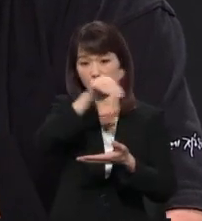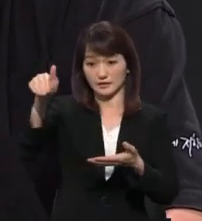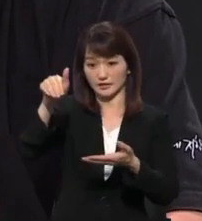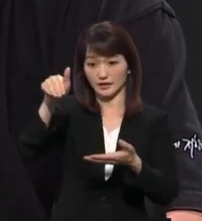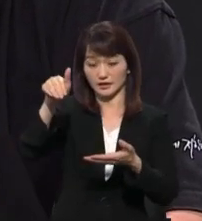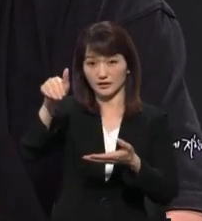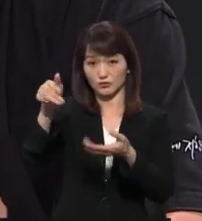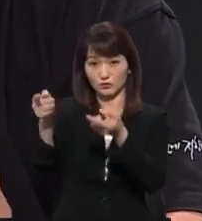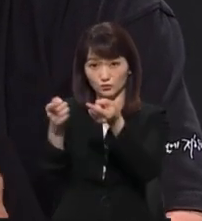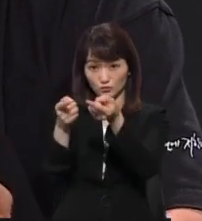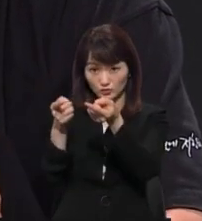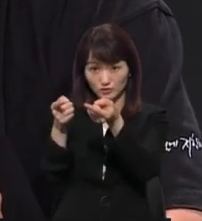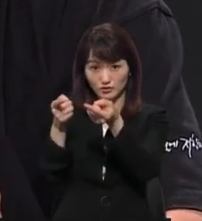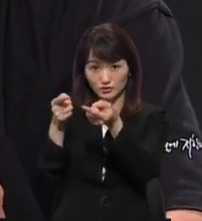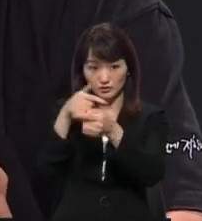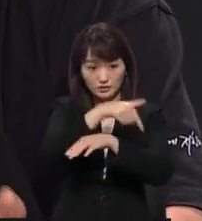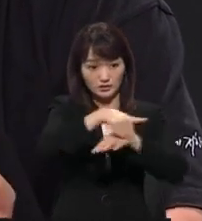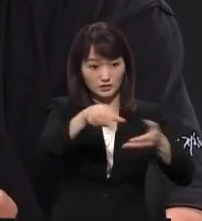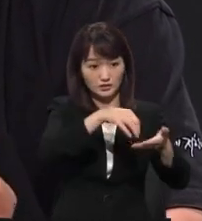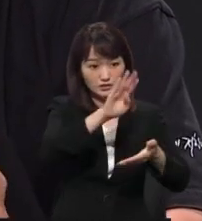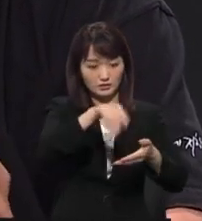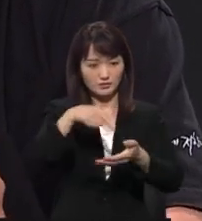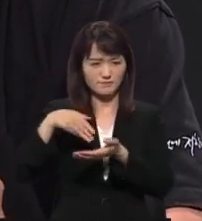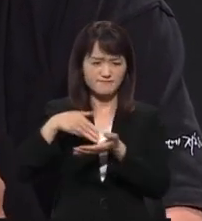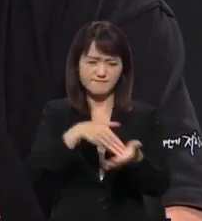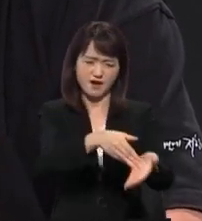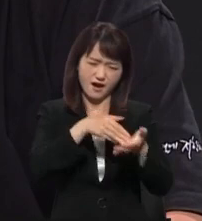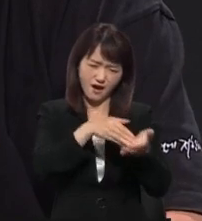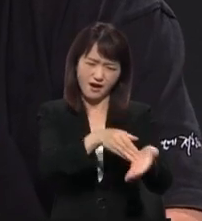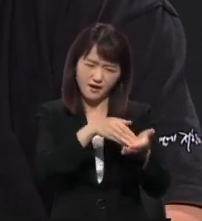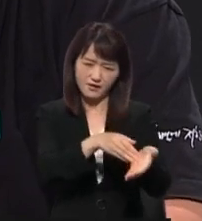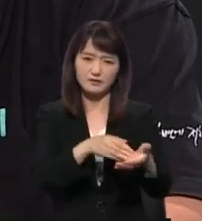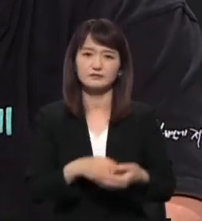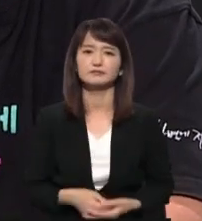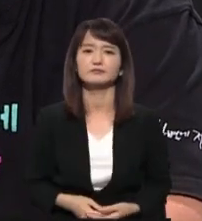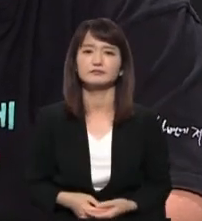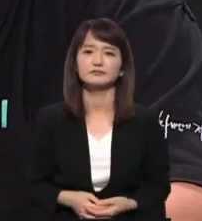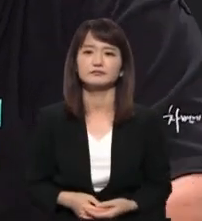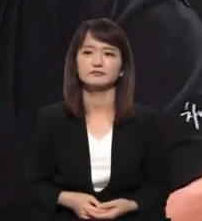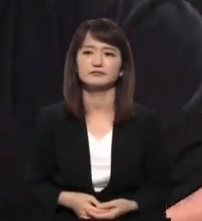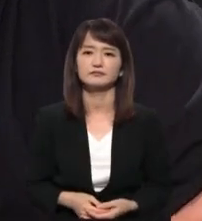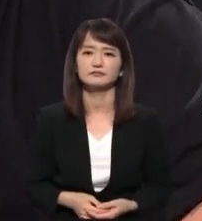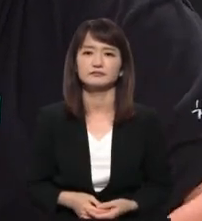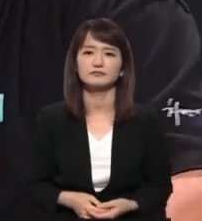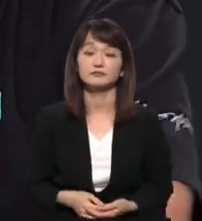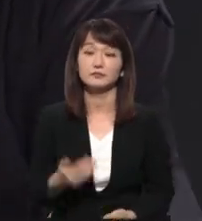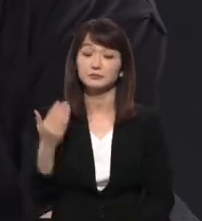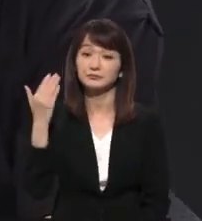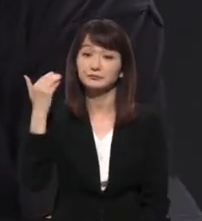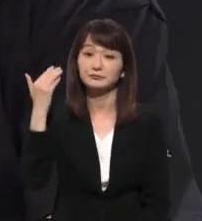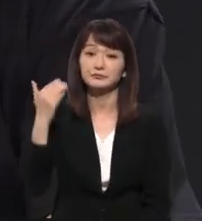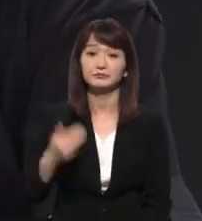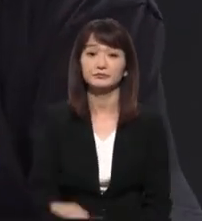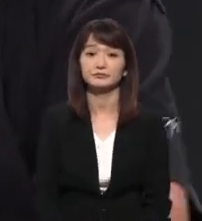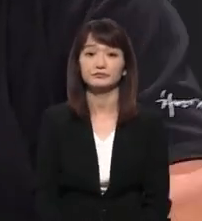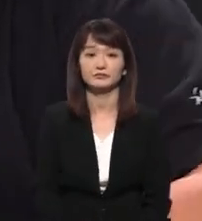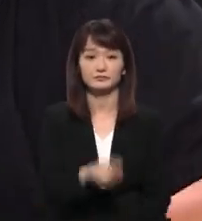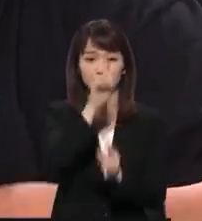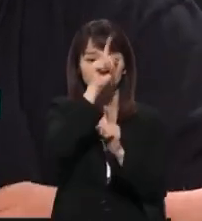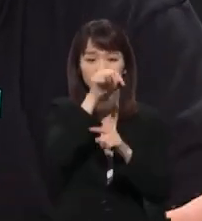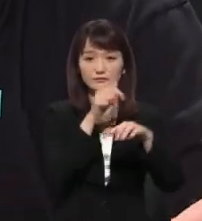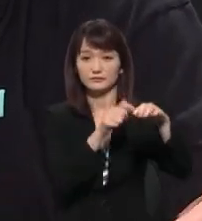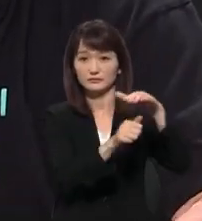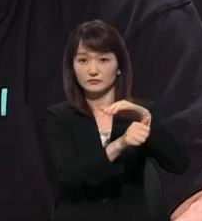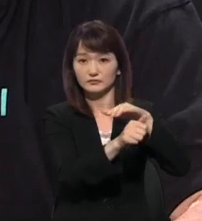된다 라는 이야기를 기획재정부에 지속적으로 했던 겁니다 지속적으로 사실 그 얘기를 했잖아요 얼마 전에 이준석